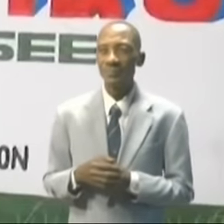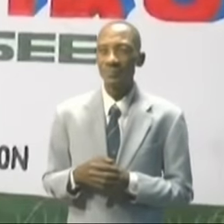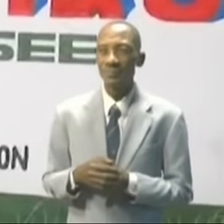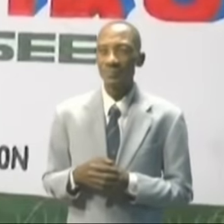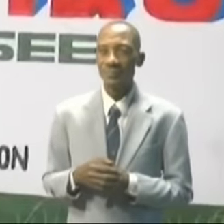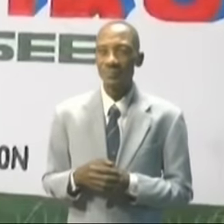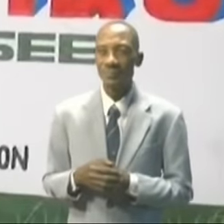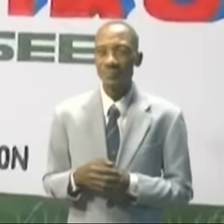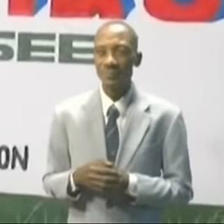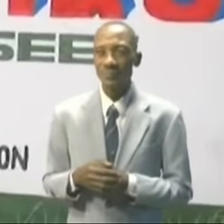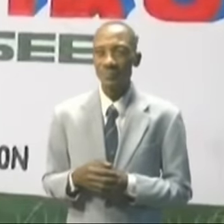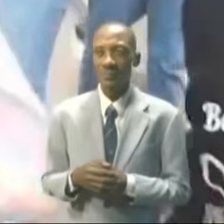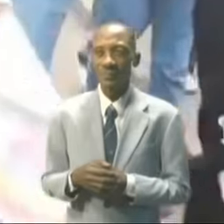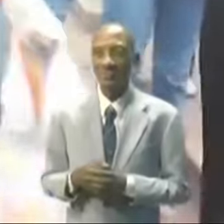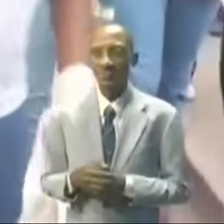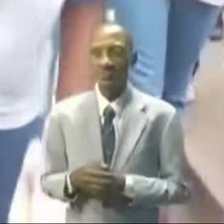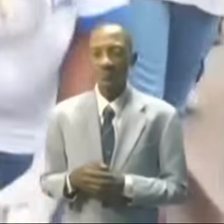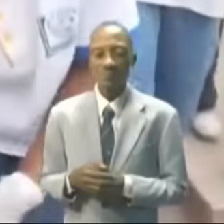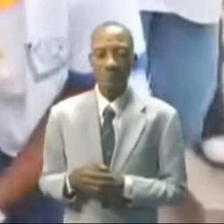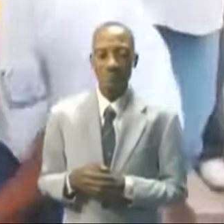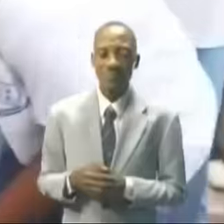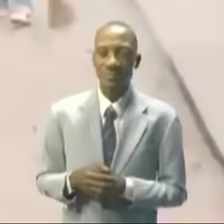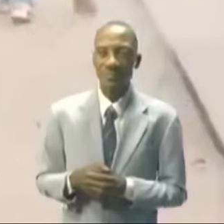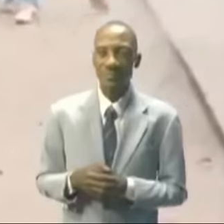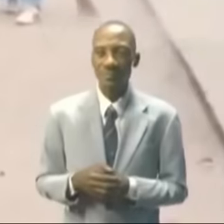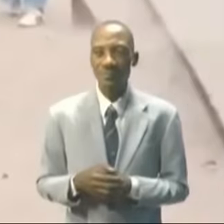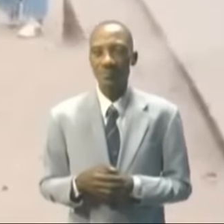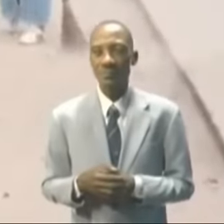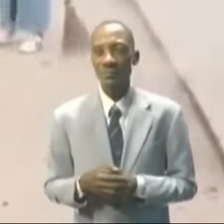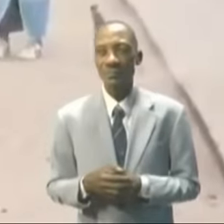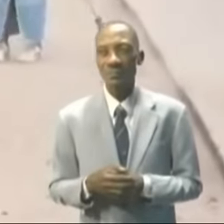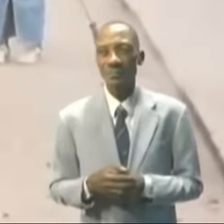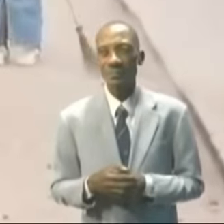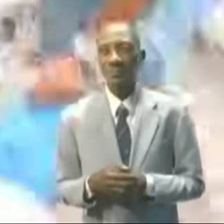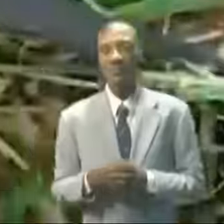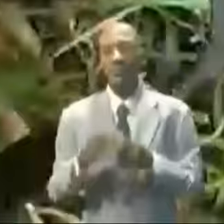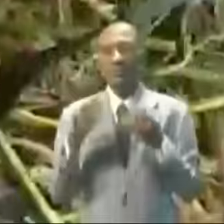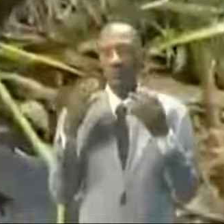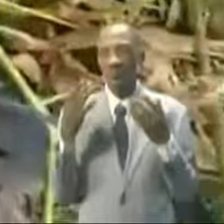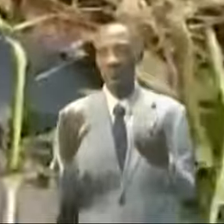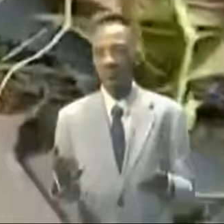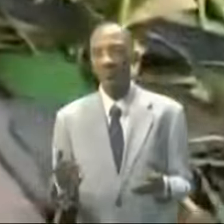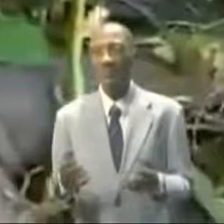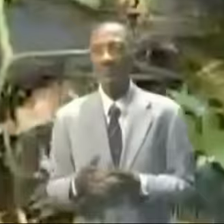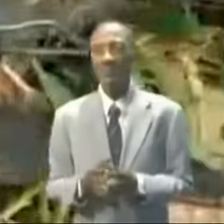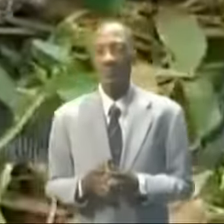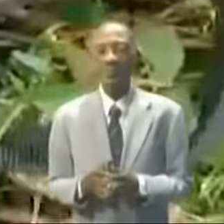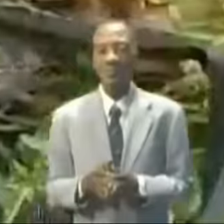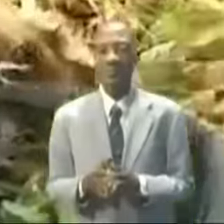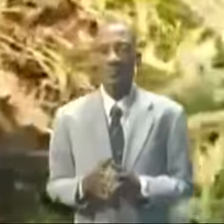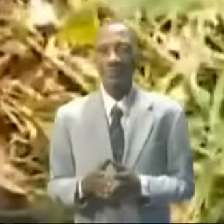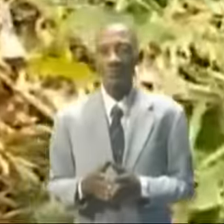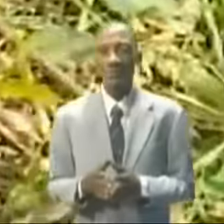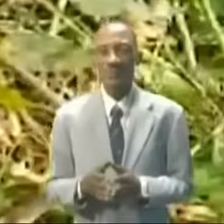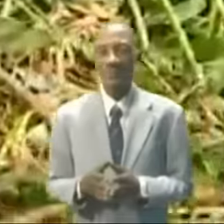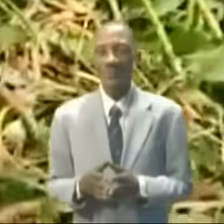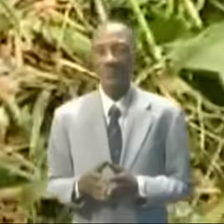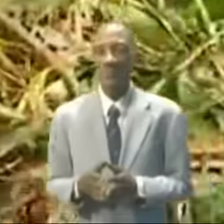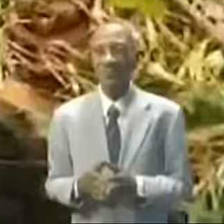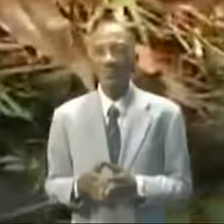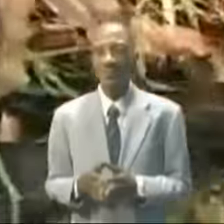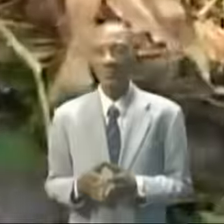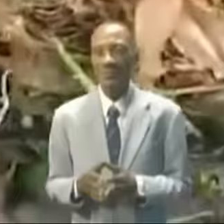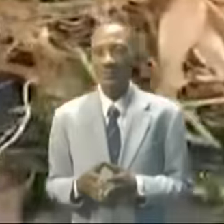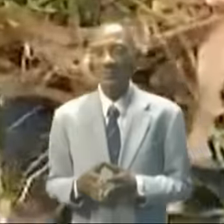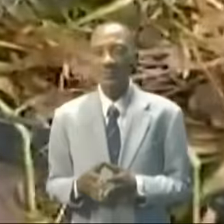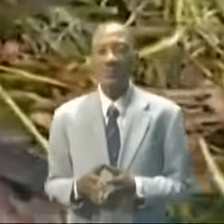Nous sommes dans la commune de Lemba. Le long de l'enclos du lycée Mpiko, l'on retrouve un fusil avec un chargeur bien garni de